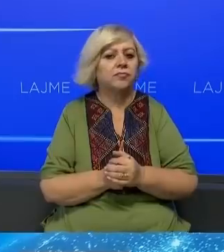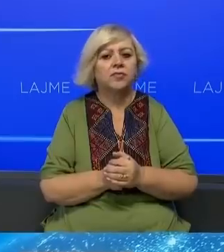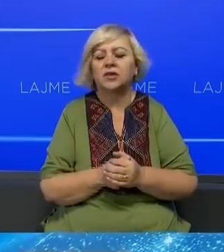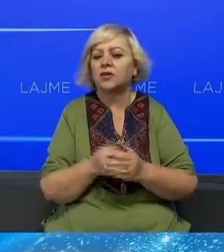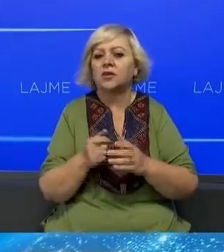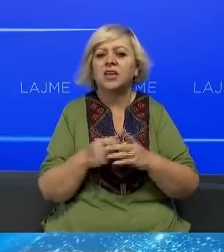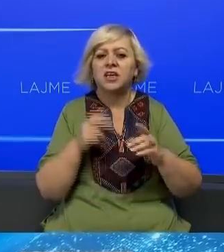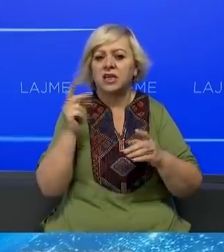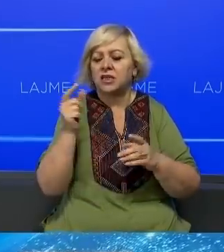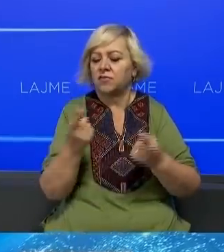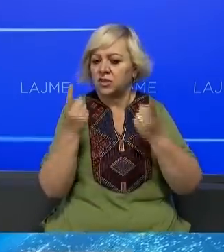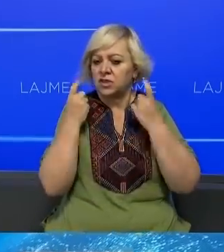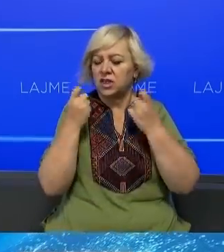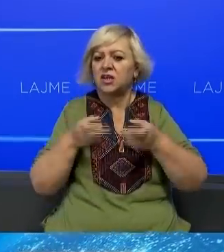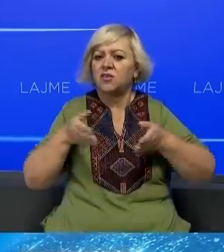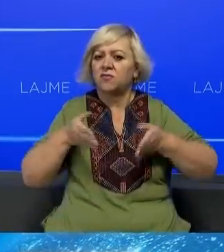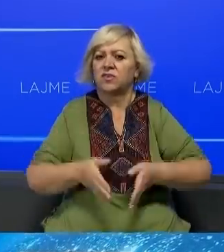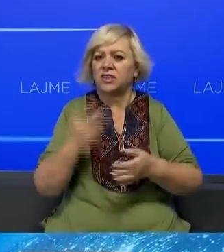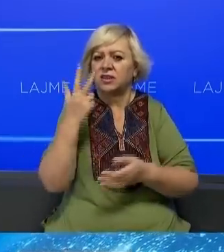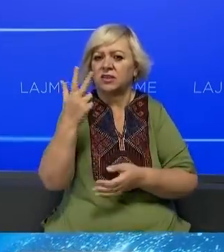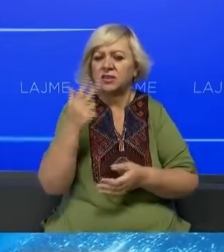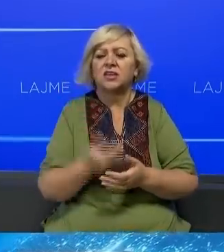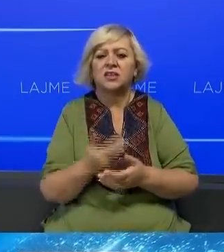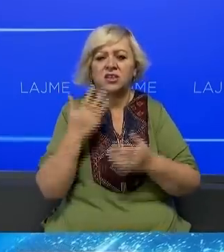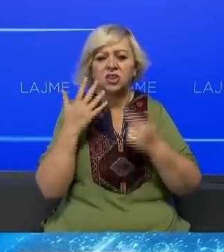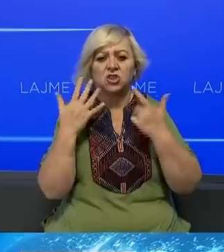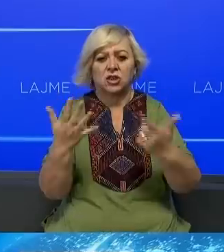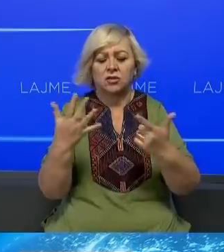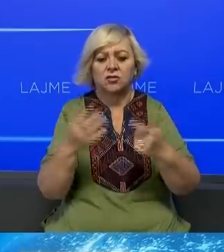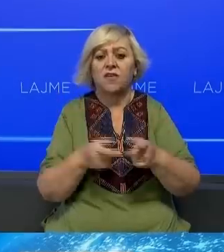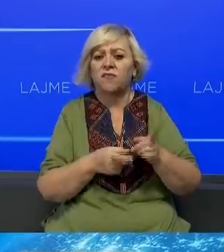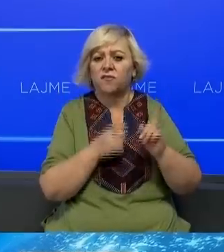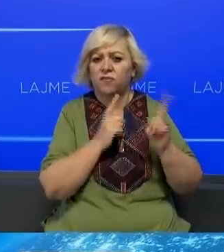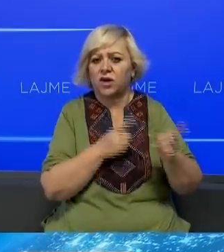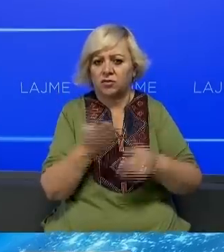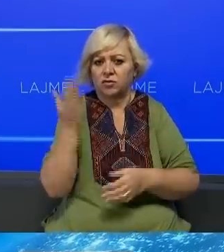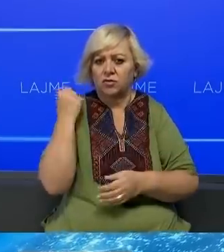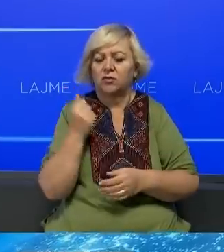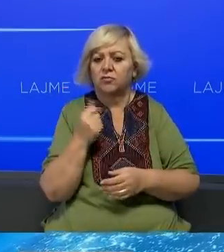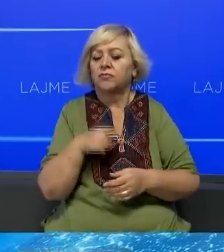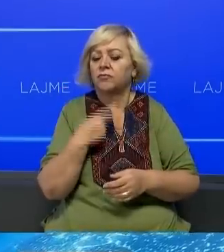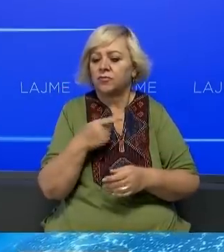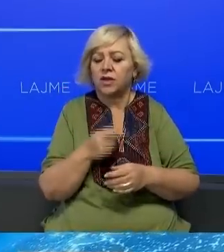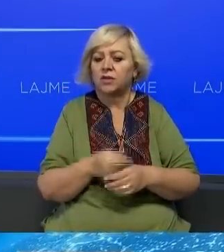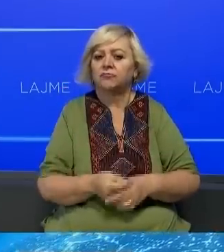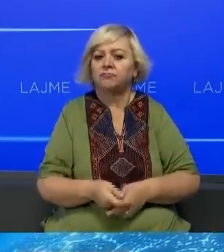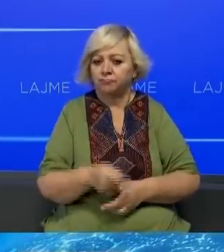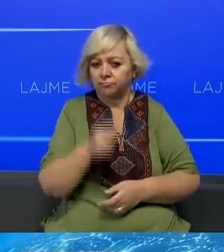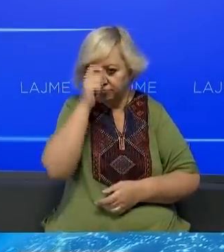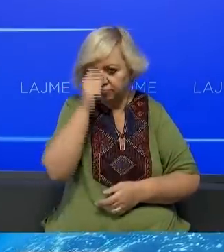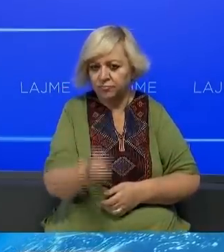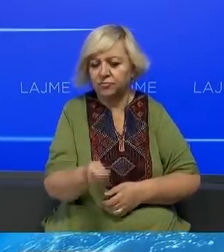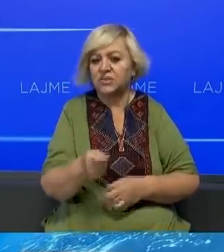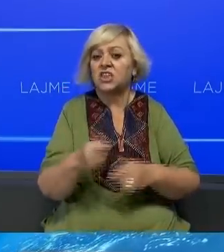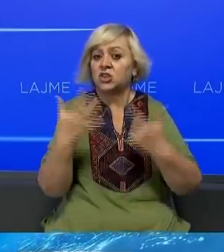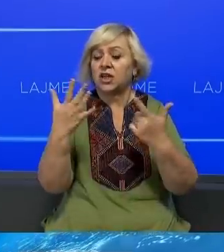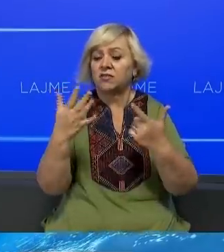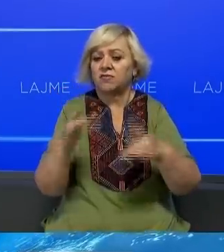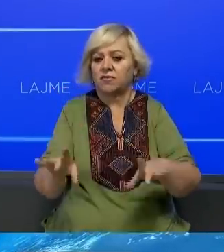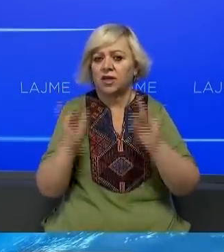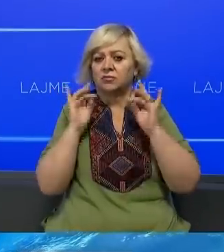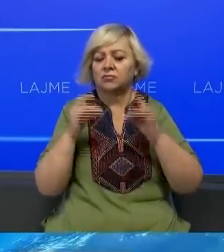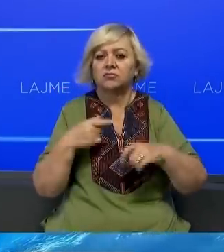të Skënderajt janë rivarosur eshtrat e 7 martirëve që u vranë gjatë luftës në Kosovë. Mbetjet mortore të këtyre 7 viktimave u gjetën